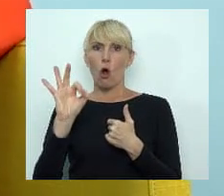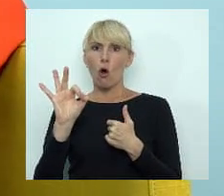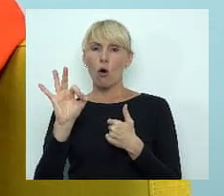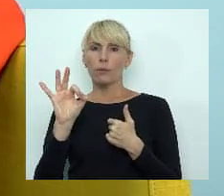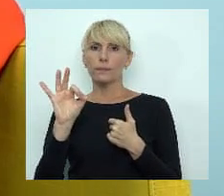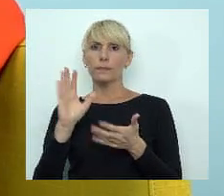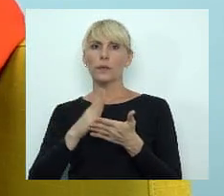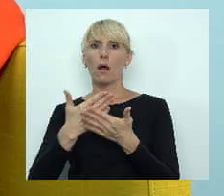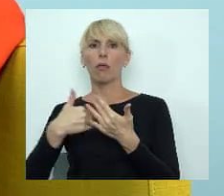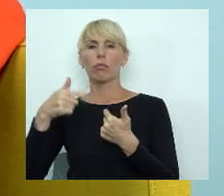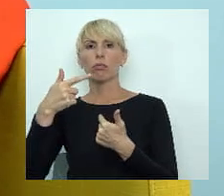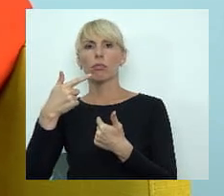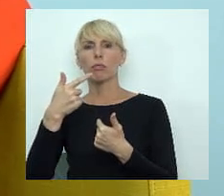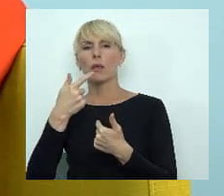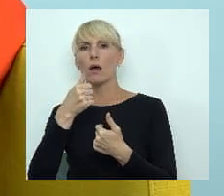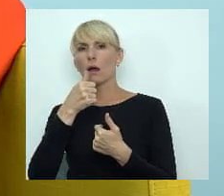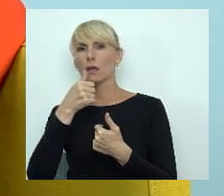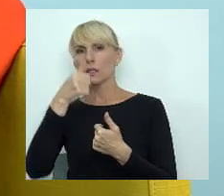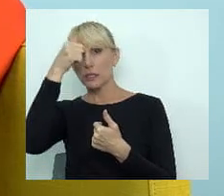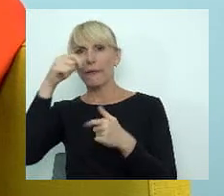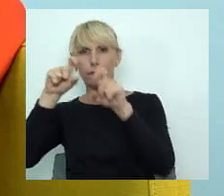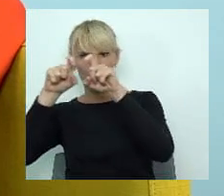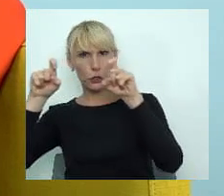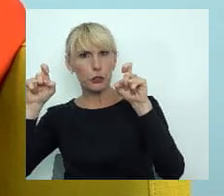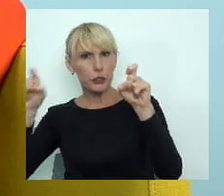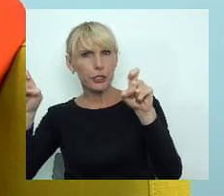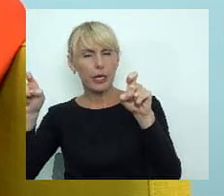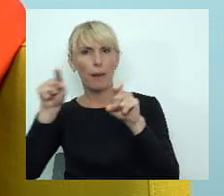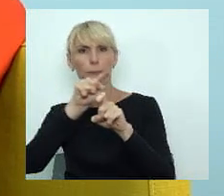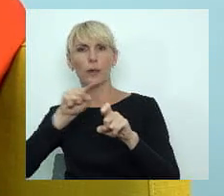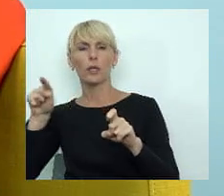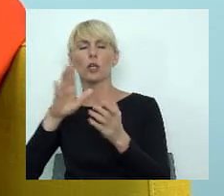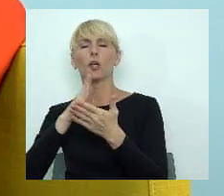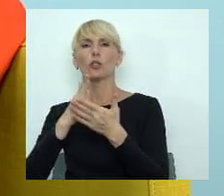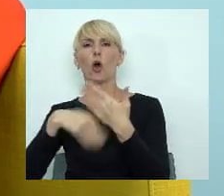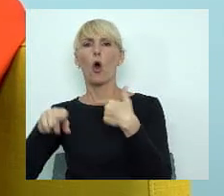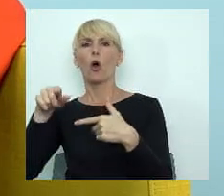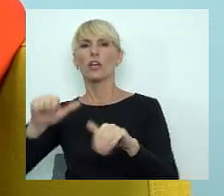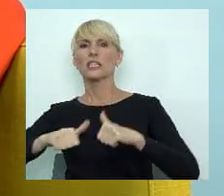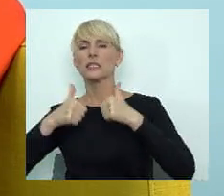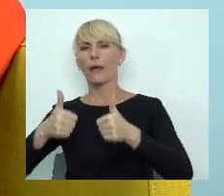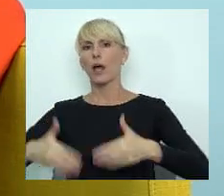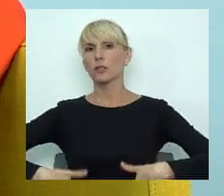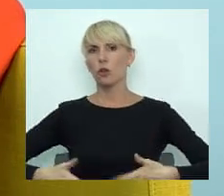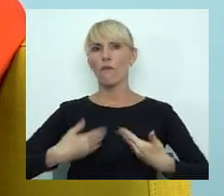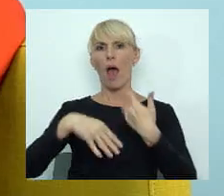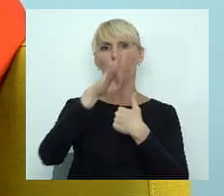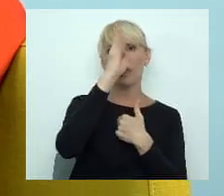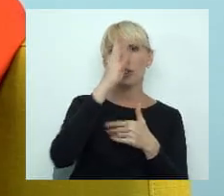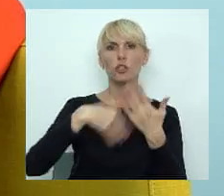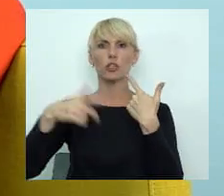pojęcie danych o stanie zdrowia. Co ciekawe, dane o stanie zdrowia dotyczą naszego zdrowia fizycznego i